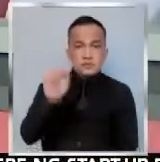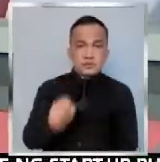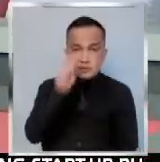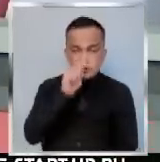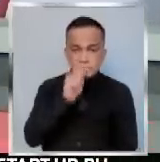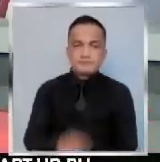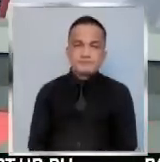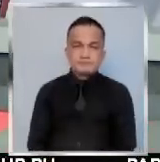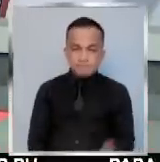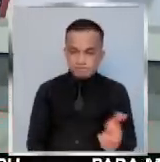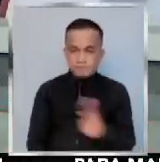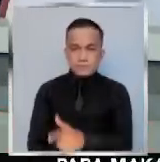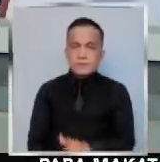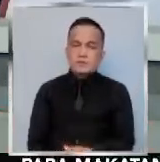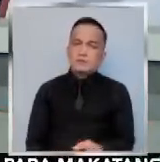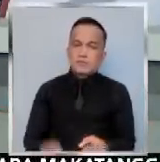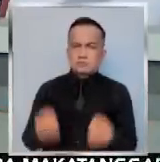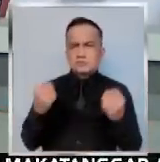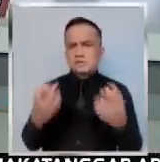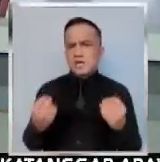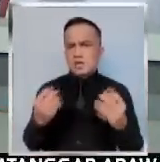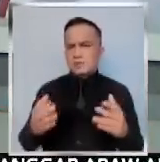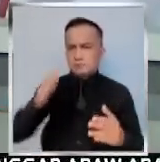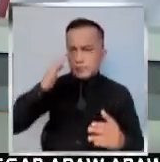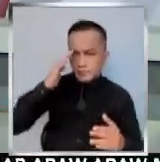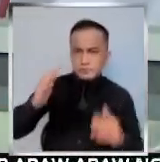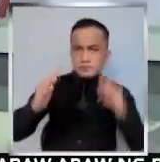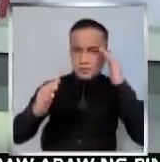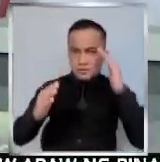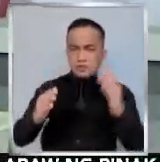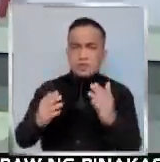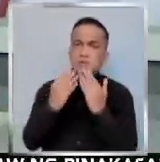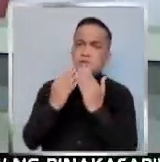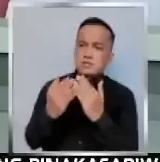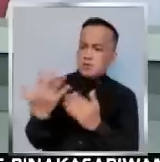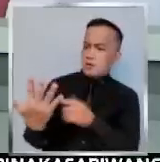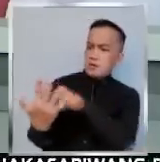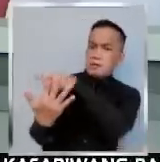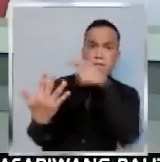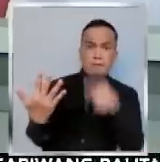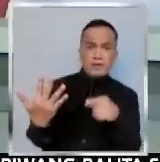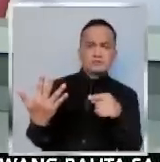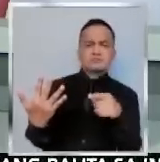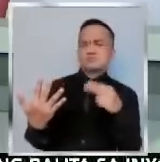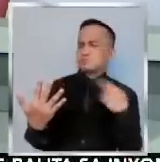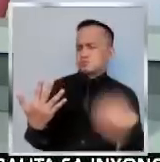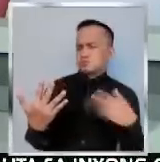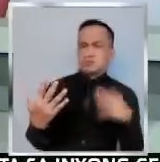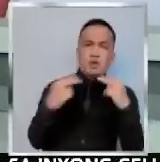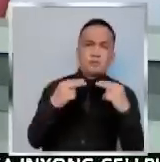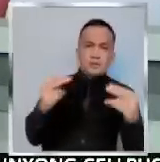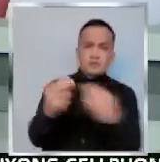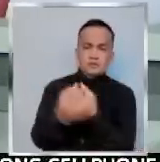Bumuhos ang pagsaludo at pasasalamat sa 5 bayaning rescuer sa Bulacan na nasawi sa gitna ng kanilang pagresponde